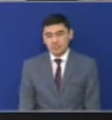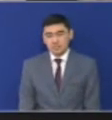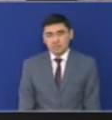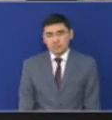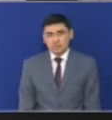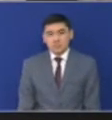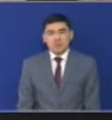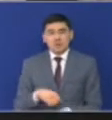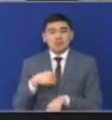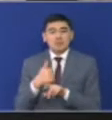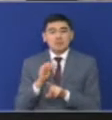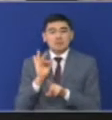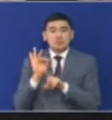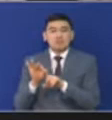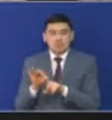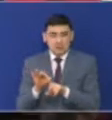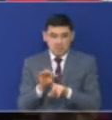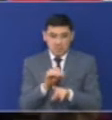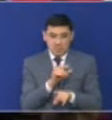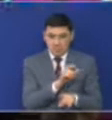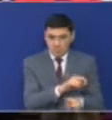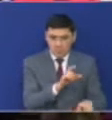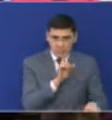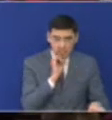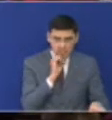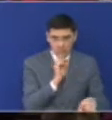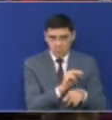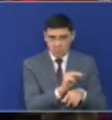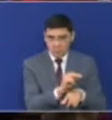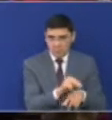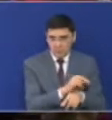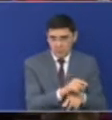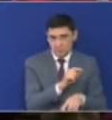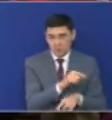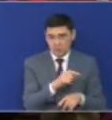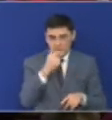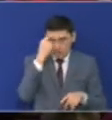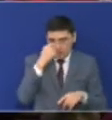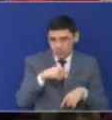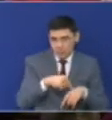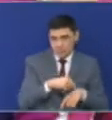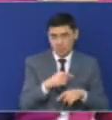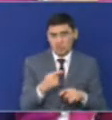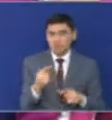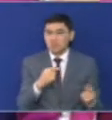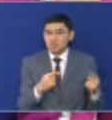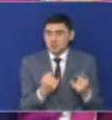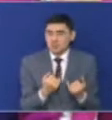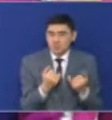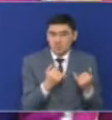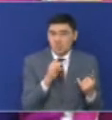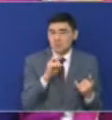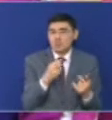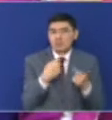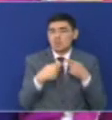цель праздника – воспитание у молодого поколения чувств патриотизма, толерантности, любви и уважения к представителям